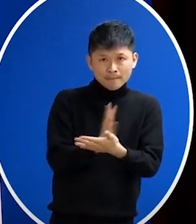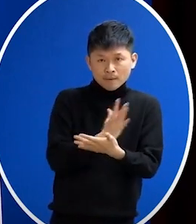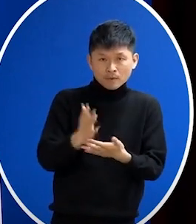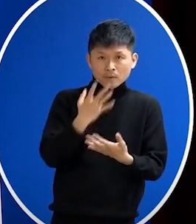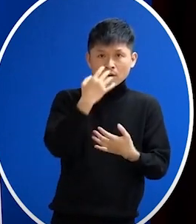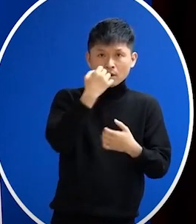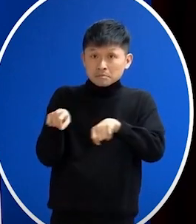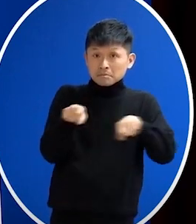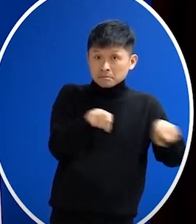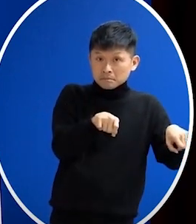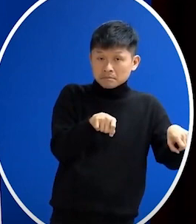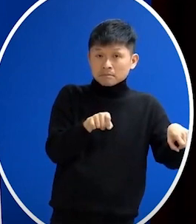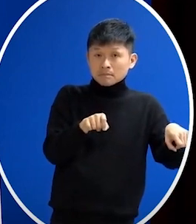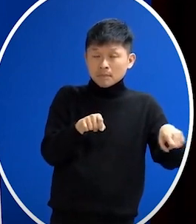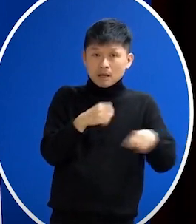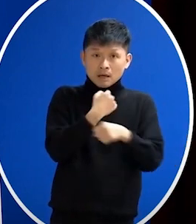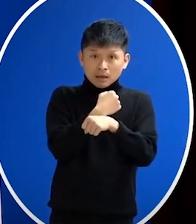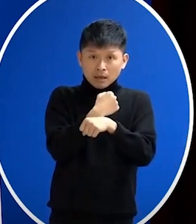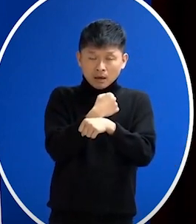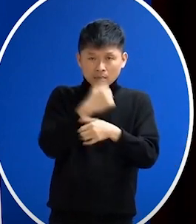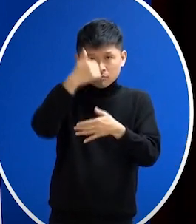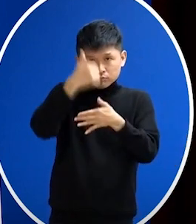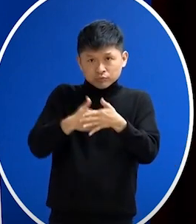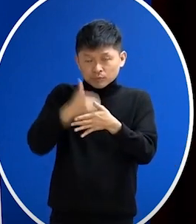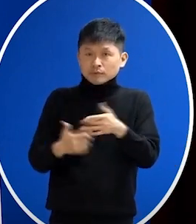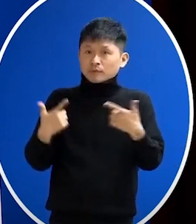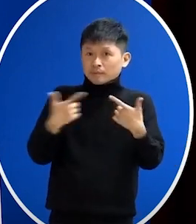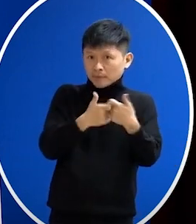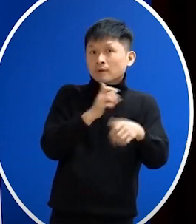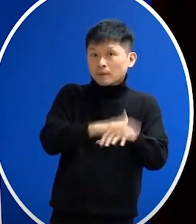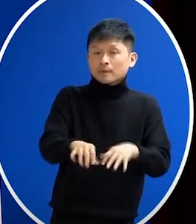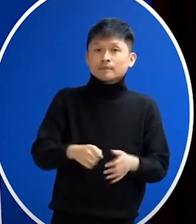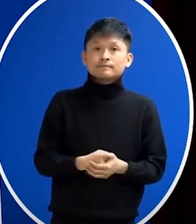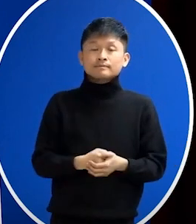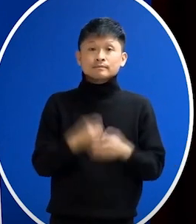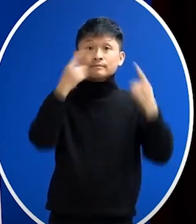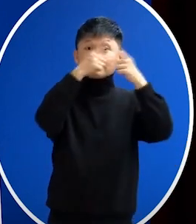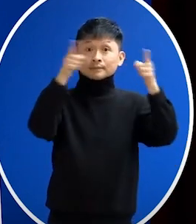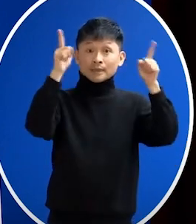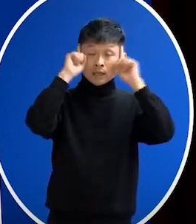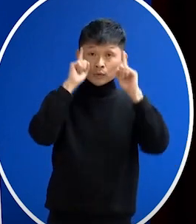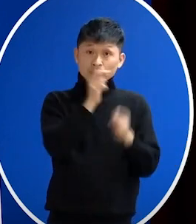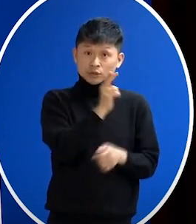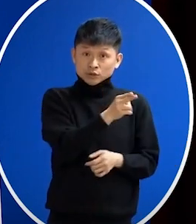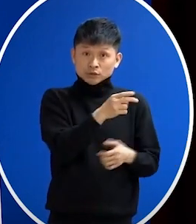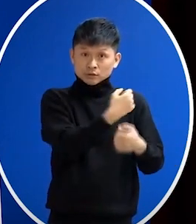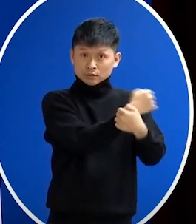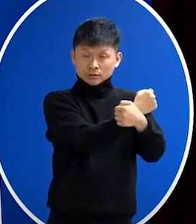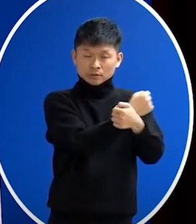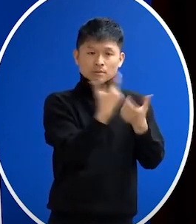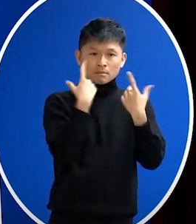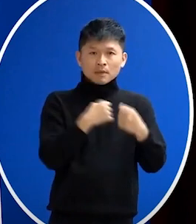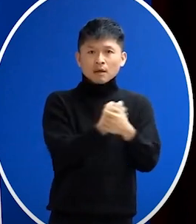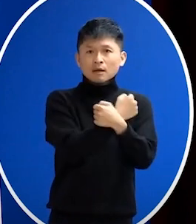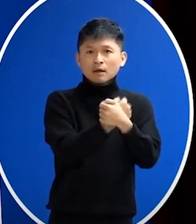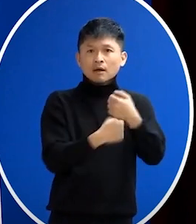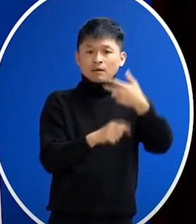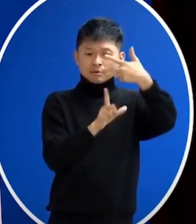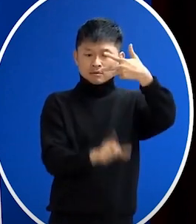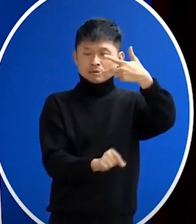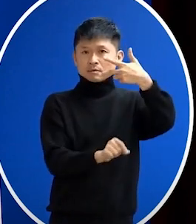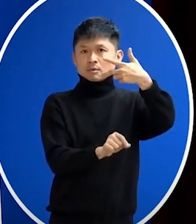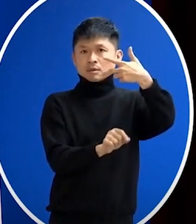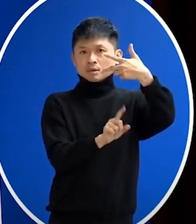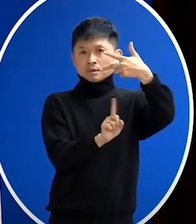程不改变，范围会做配合的调整。那大学的指考原定考试的时间是